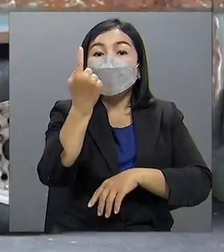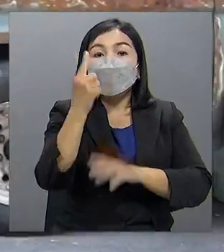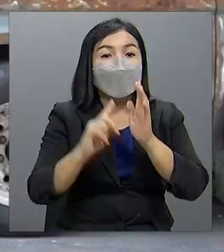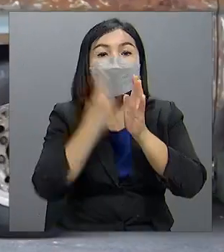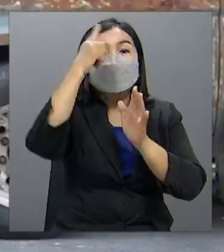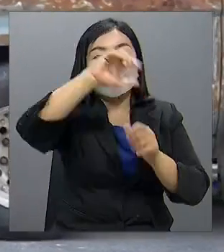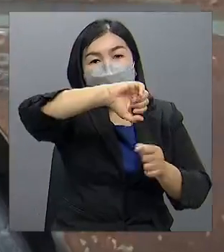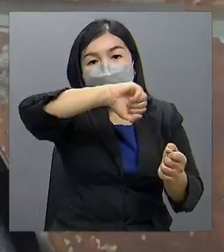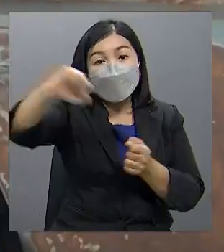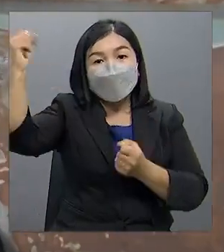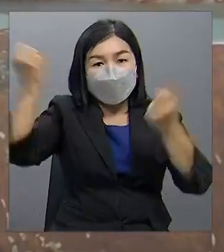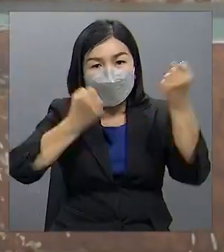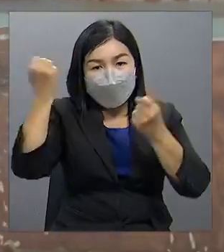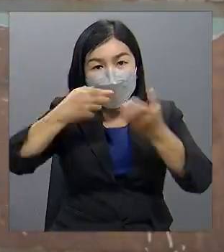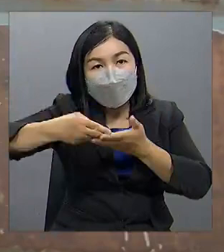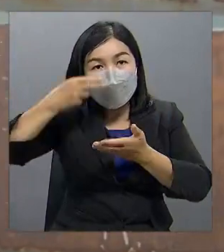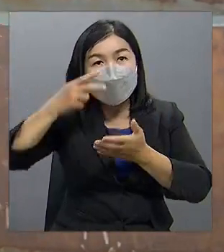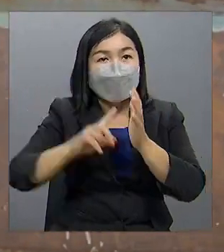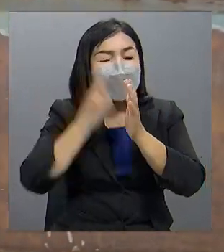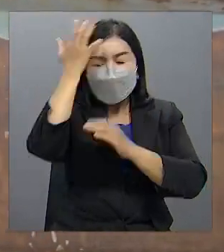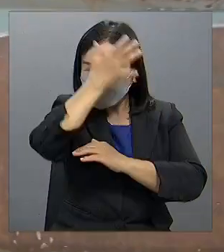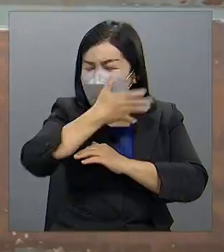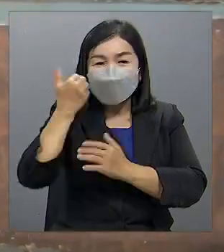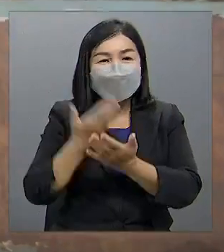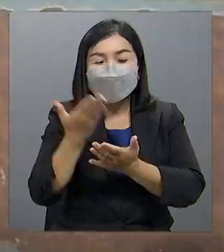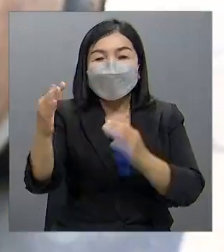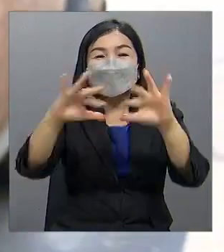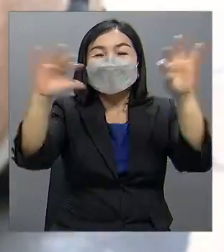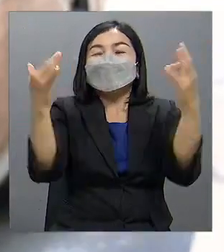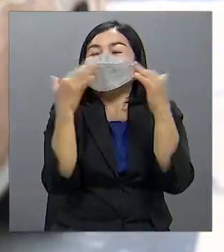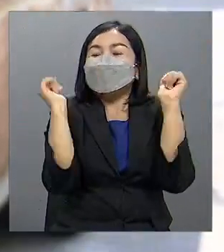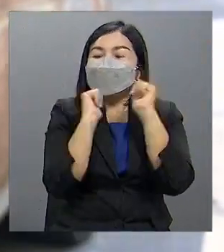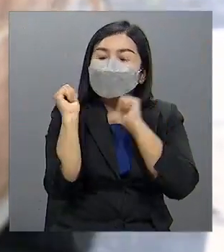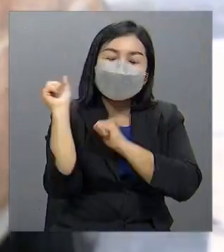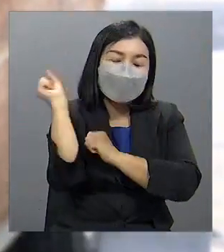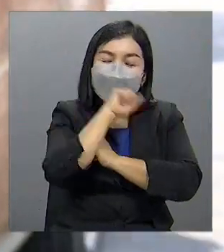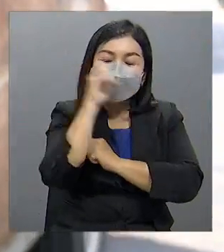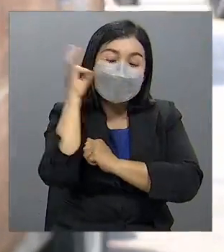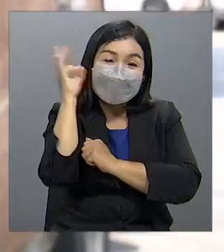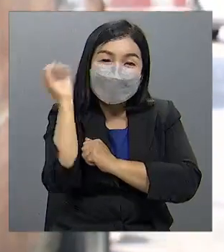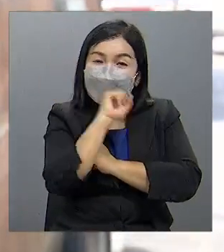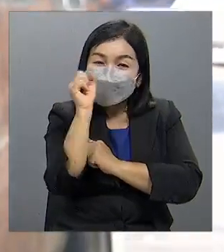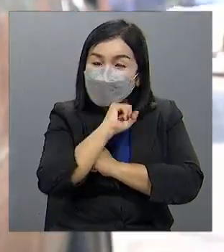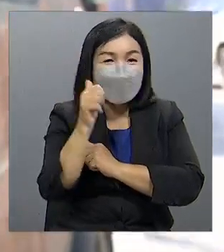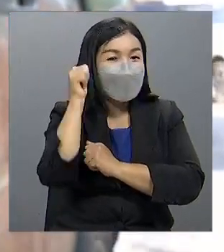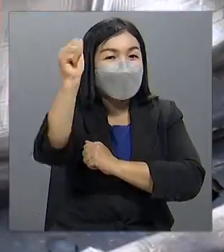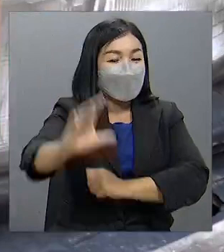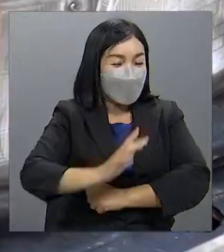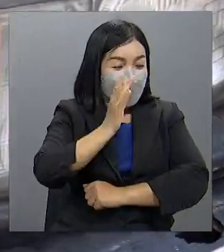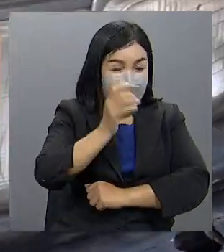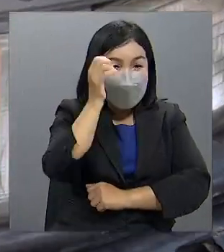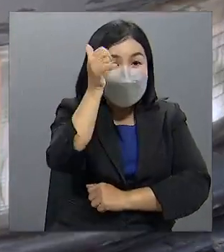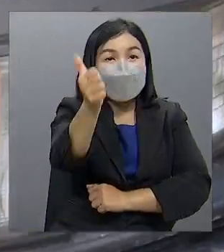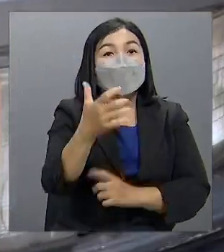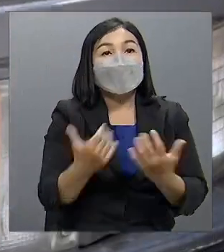อนมาใหม่ๆรถสวยเลยนะครับซื้อมาแอร์เย็นเพลงเพราะรับส่งสาวๆได้เลยนะครับมาถึงผมก็ทำ